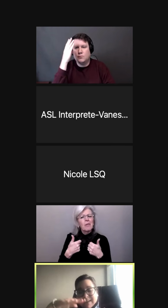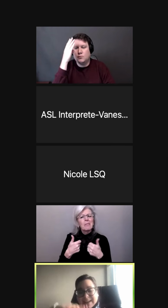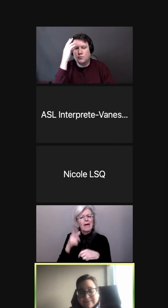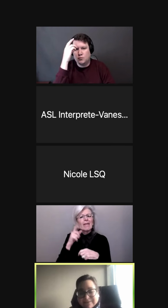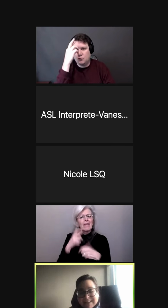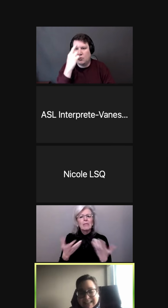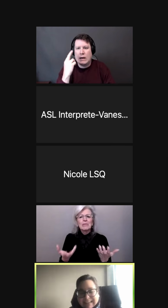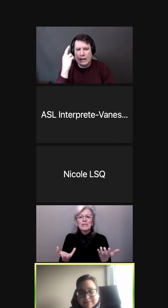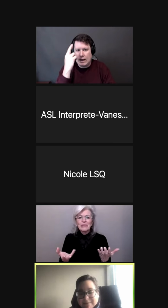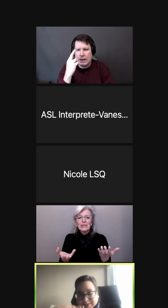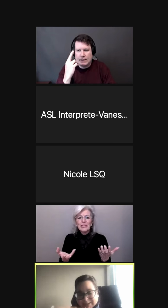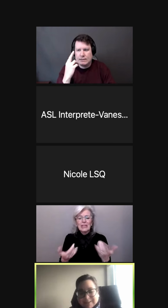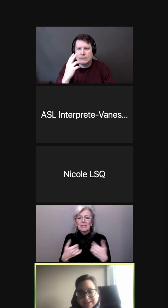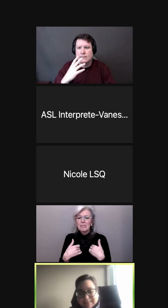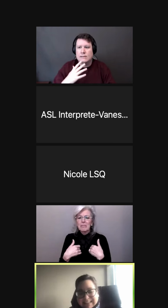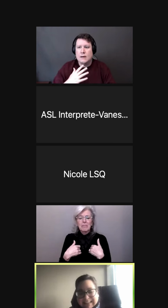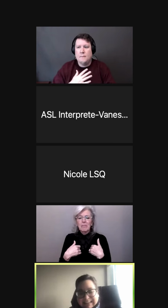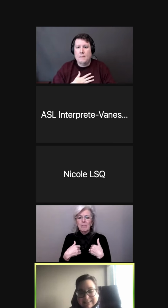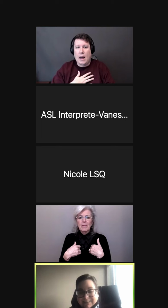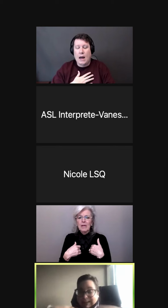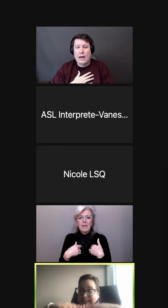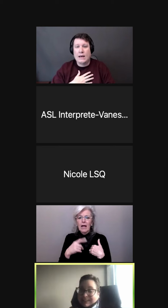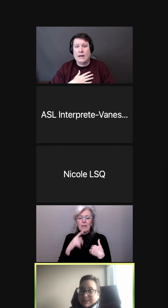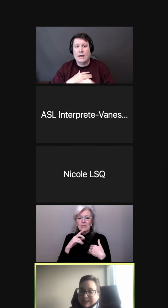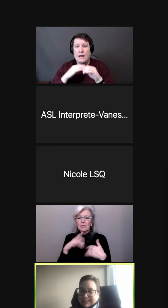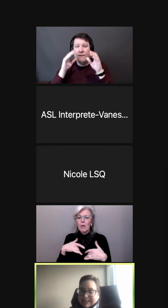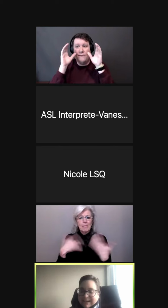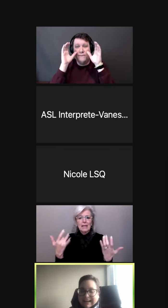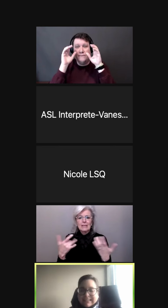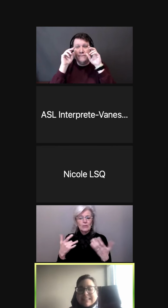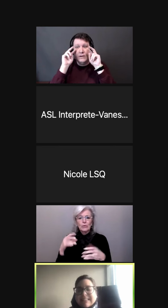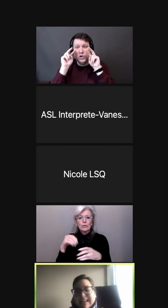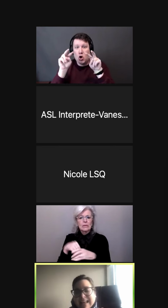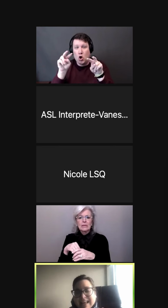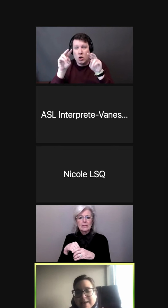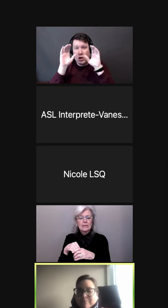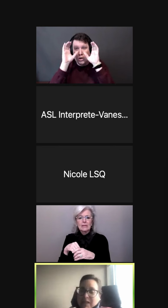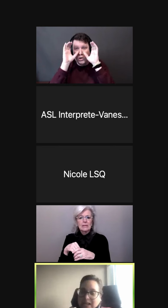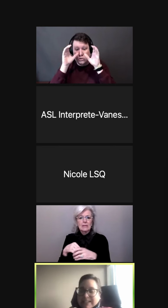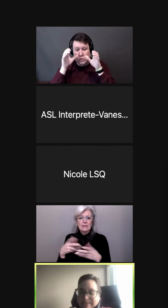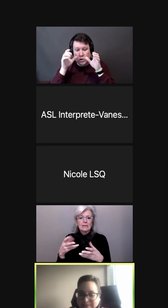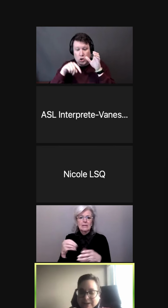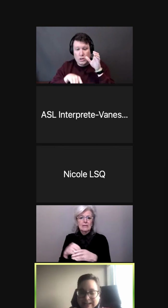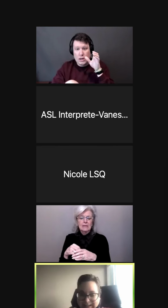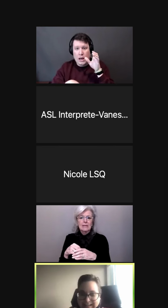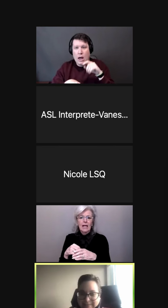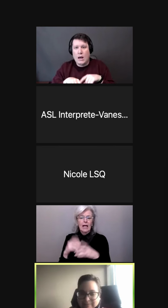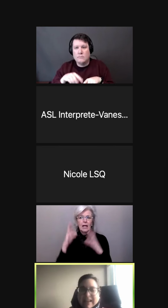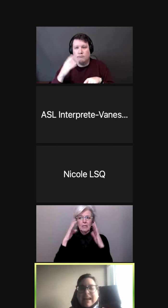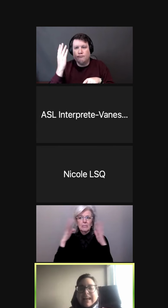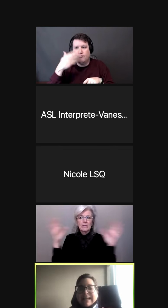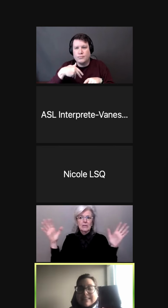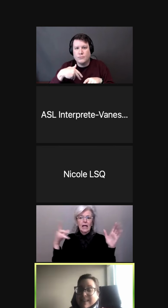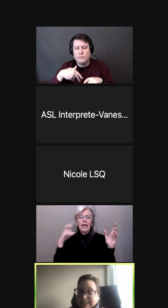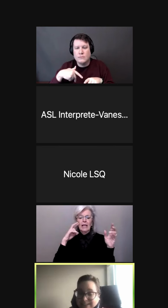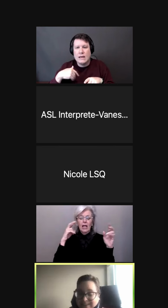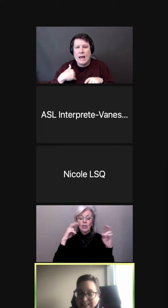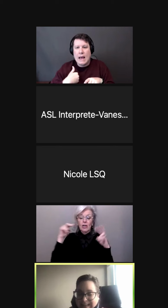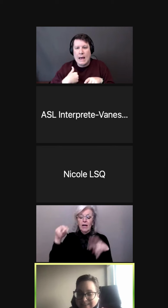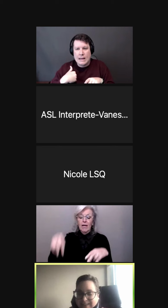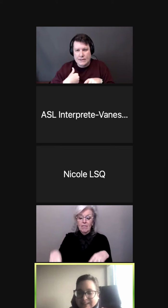et je n'ai pas rendu compte que dans ma région périphérique lorsque je regardais vers le sol,